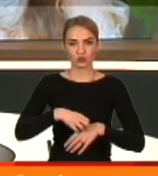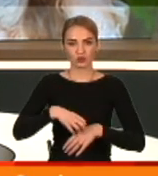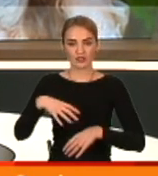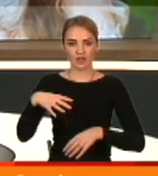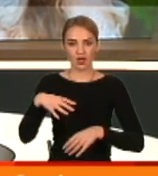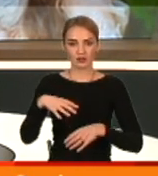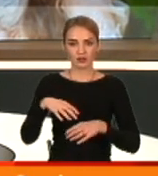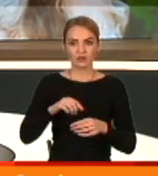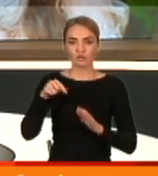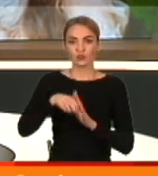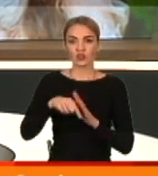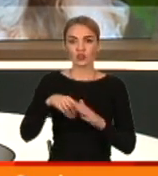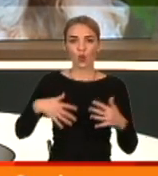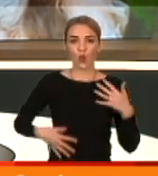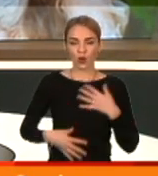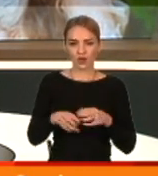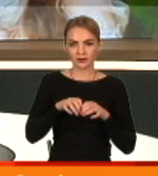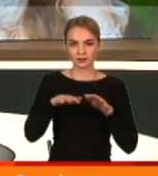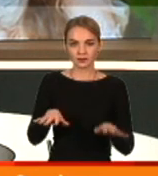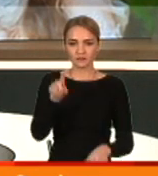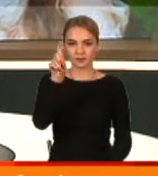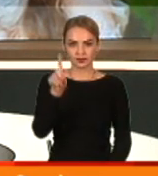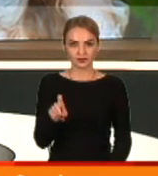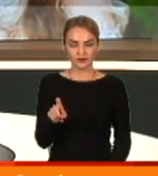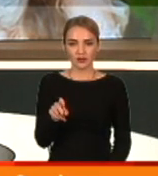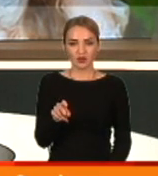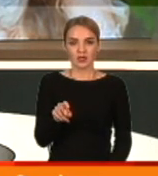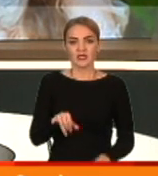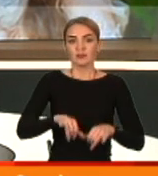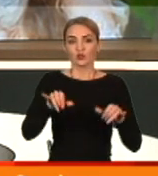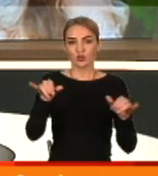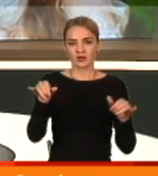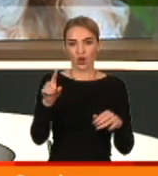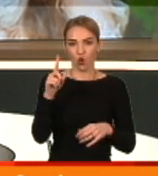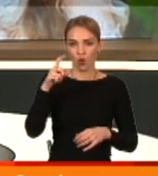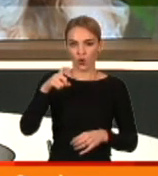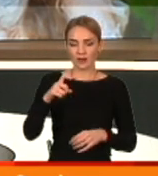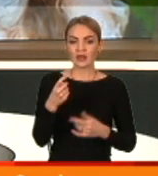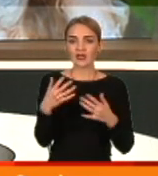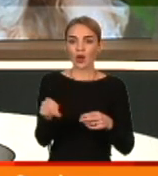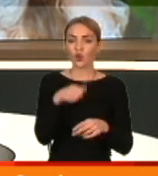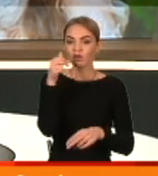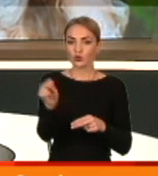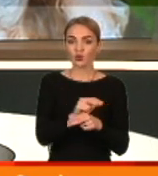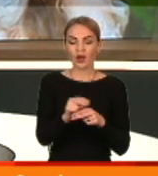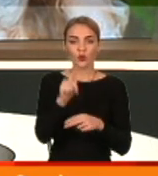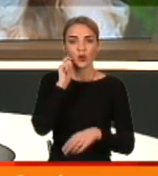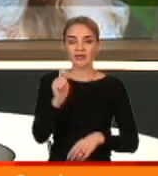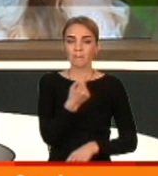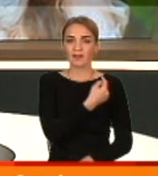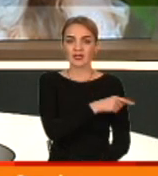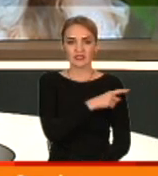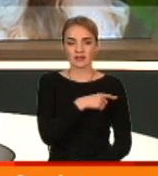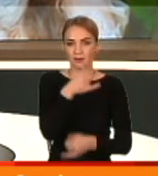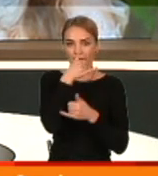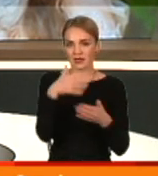вже оповила внутрішні органи і дісталася спини. На ній невпинно збільшується горб. Кілька років лікування, і українська медицина